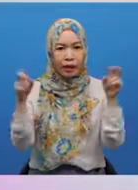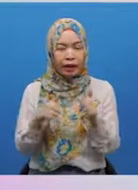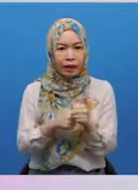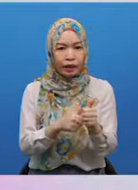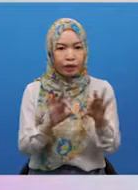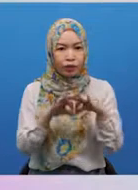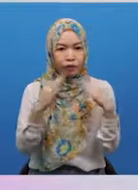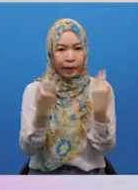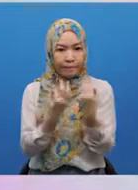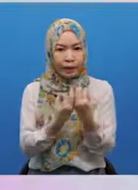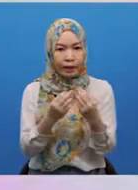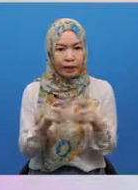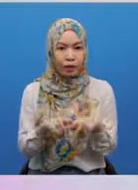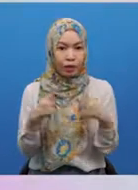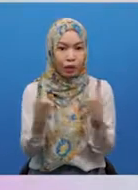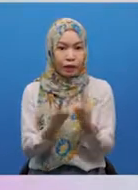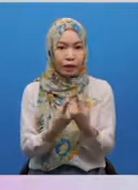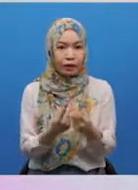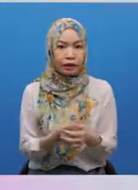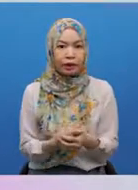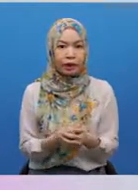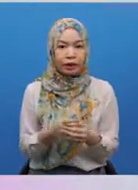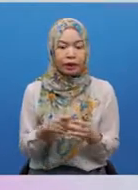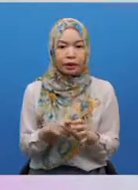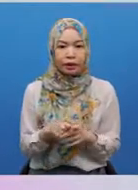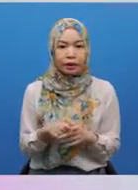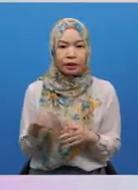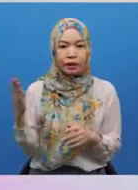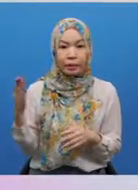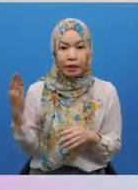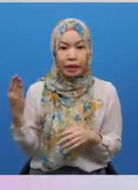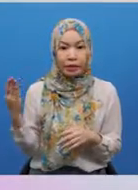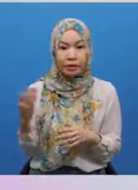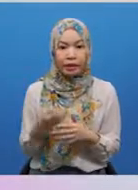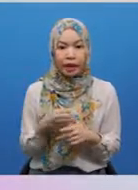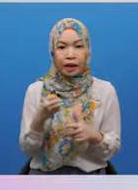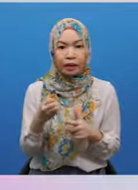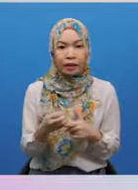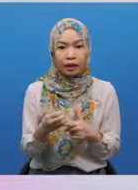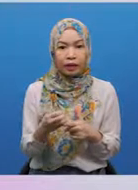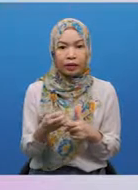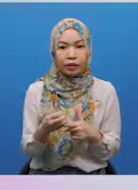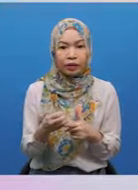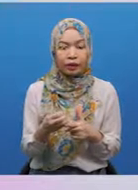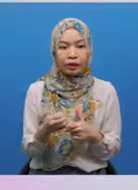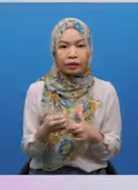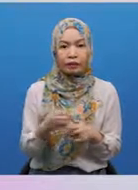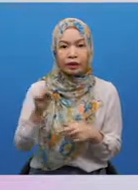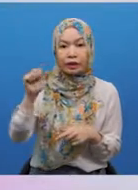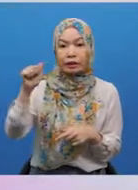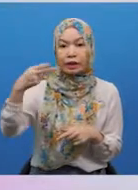panggilan hormat diraja, ketua negara dan ketua negeri, gelaran